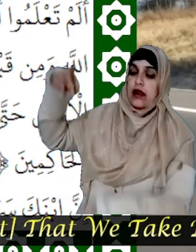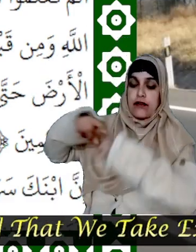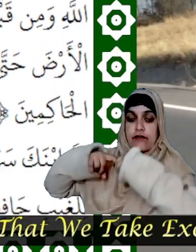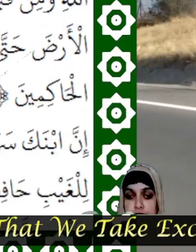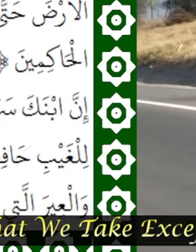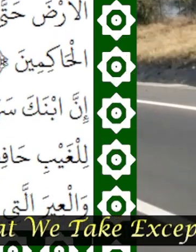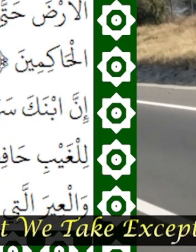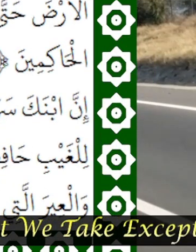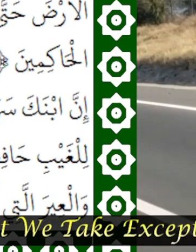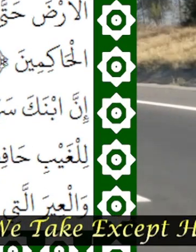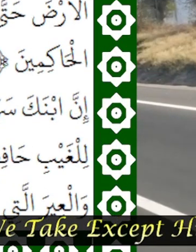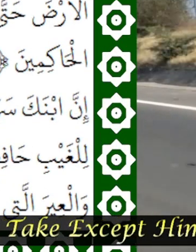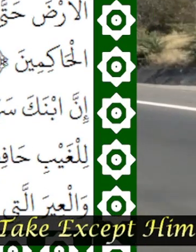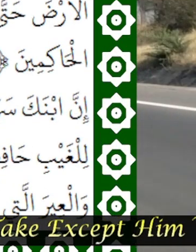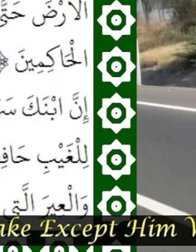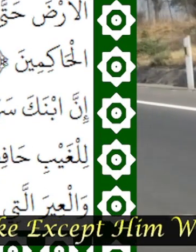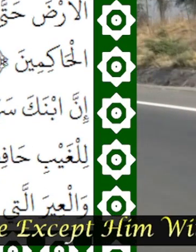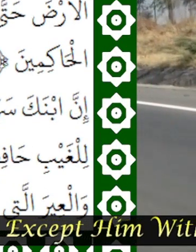أبيكم